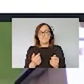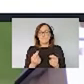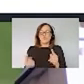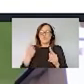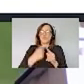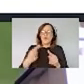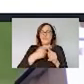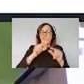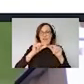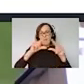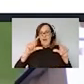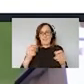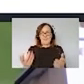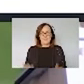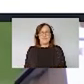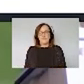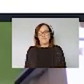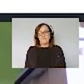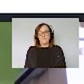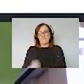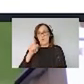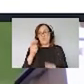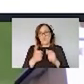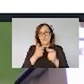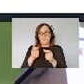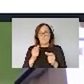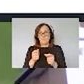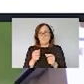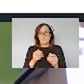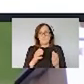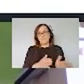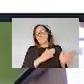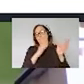dodawać karteczki i ja zrobię tak, że o właśnie, przejdziemy